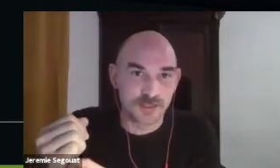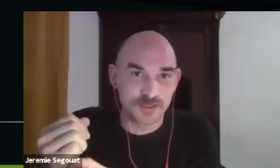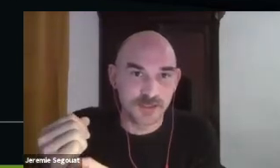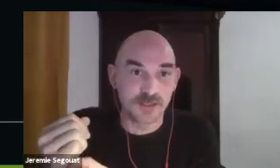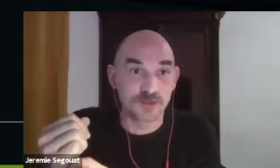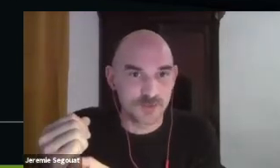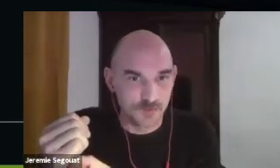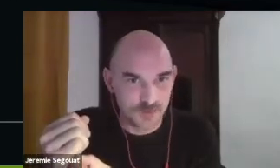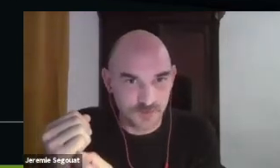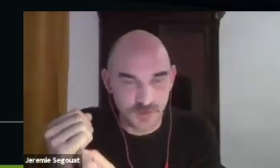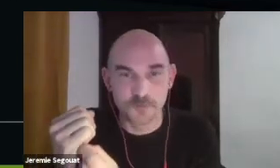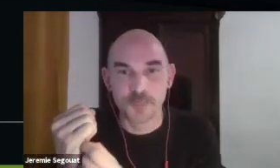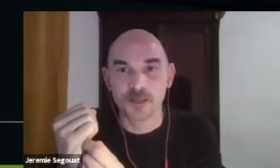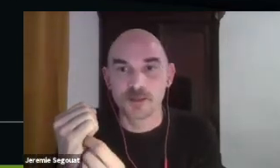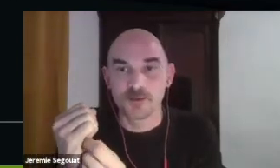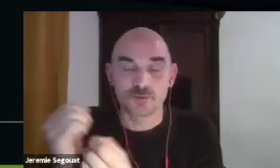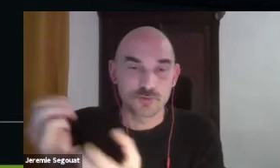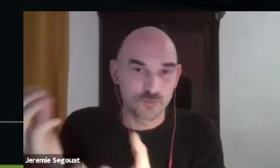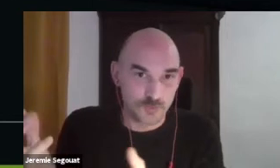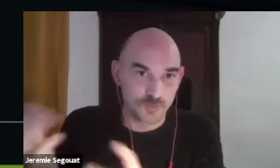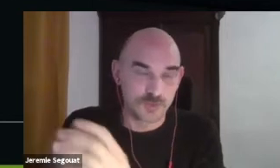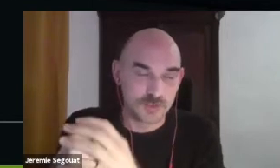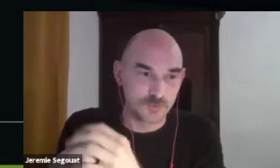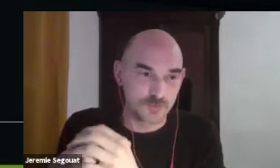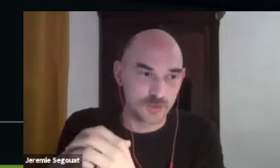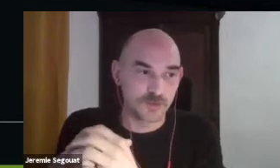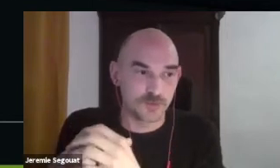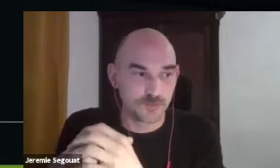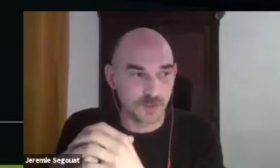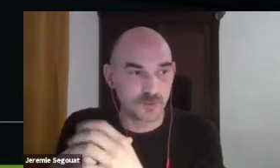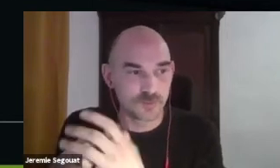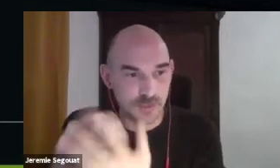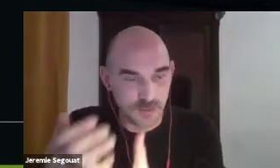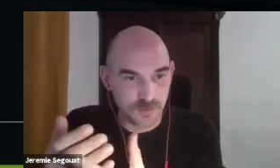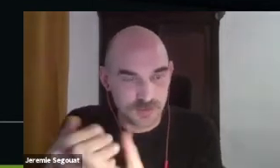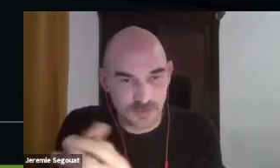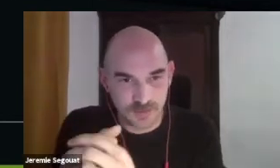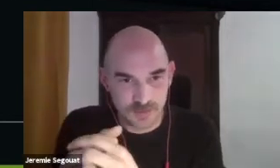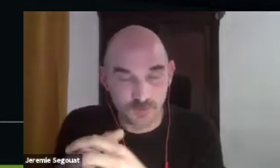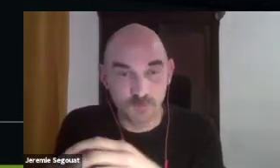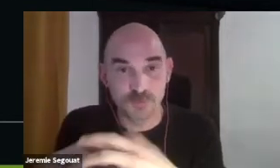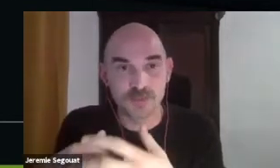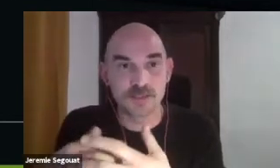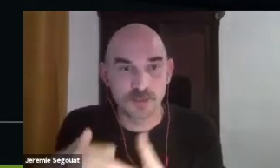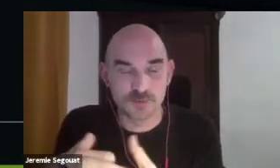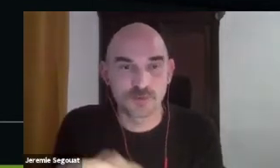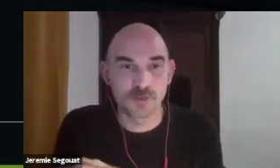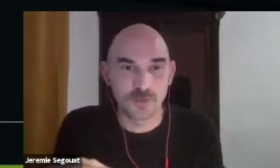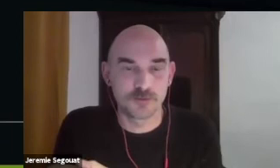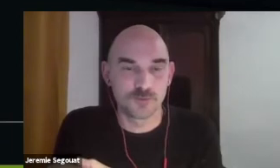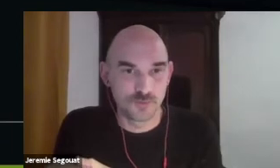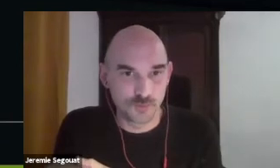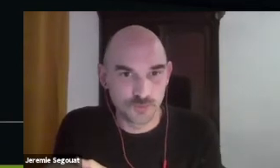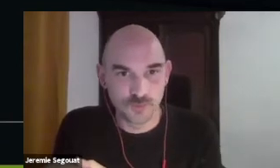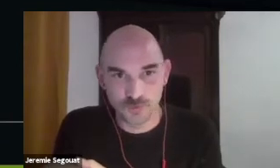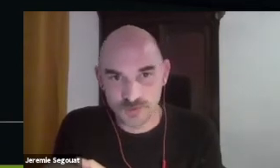française tactile est aussi modifié dans le sens où comme je vous le disais tout à l'heure pour écouter la langue des signes tactile on va poser ses mains sur les